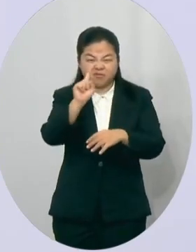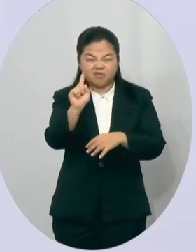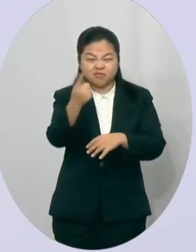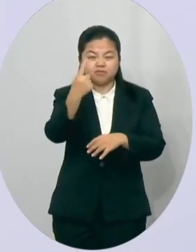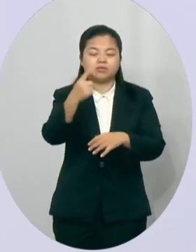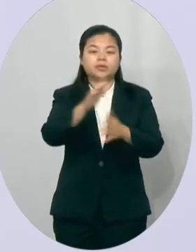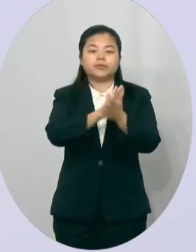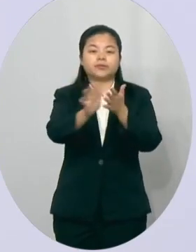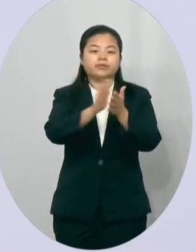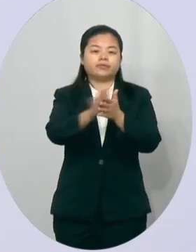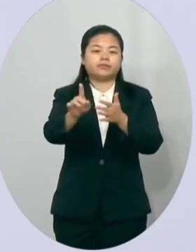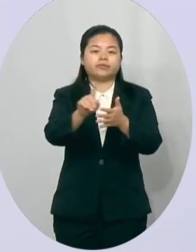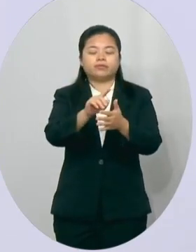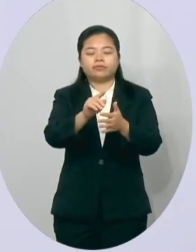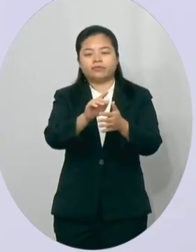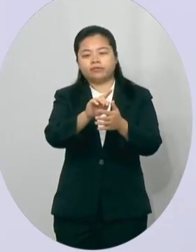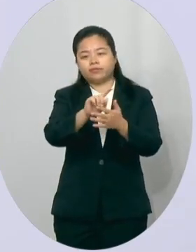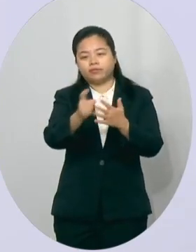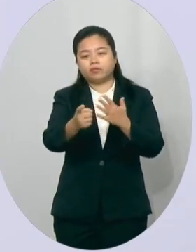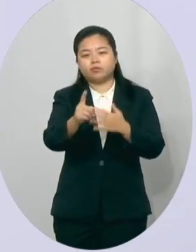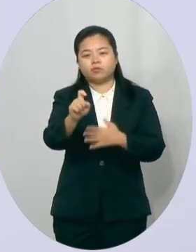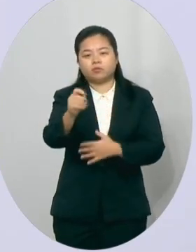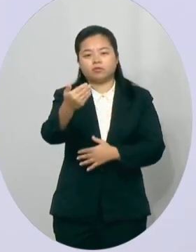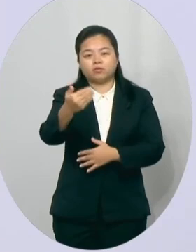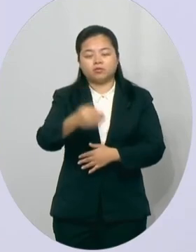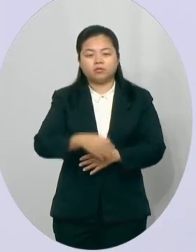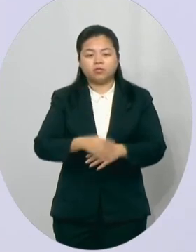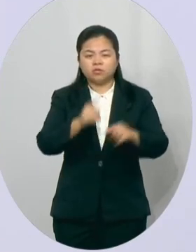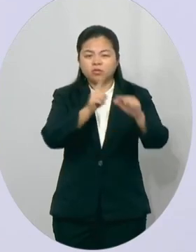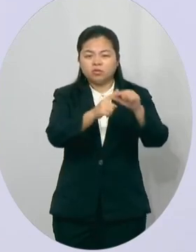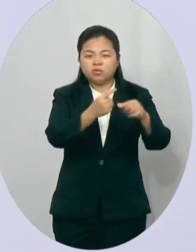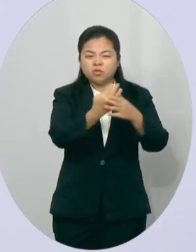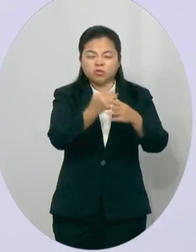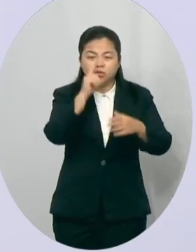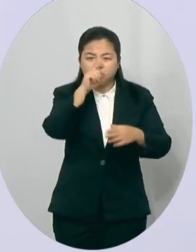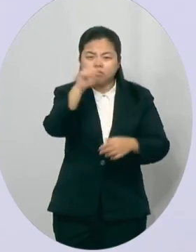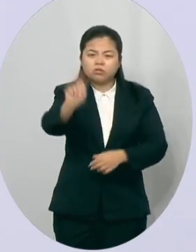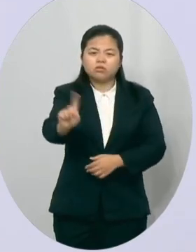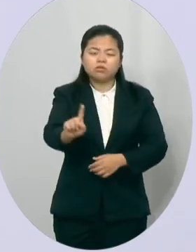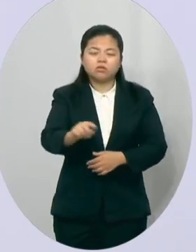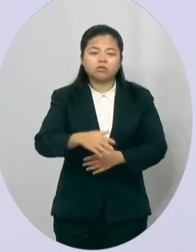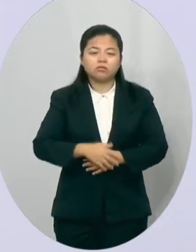面排名第19。中火为什么脏？因为它